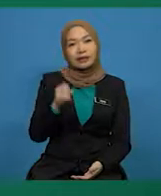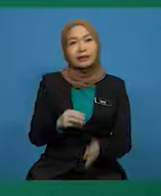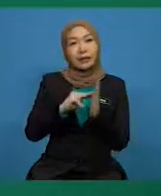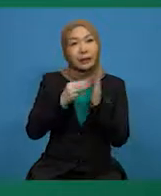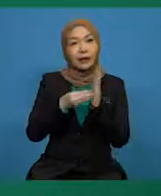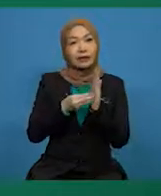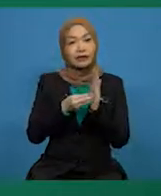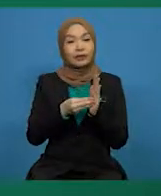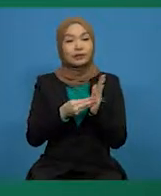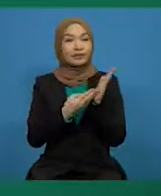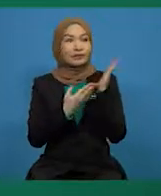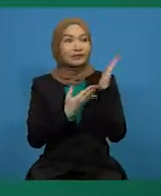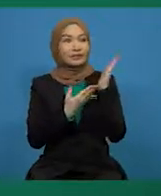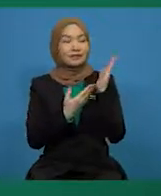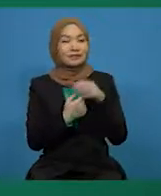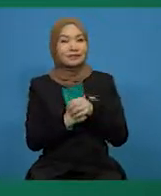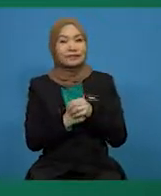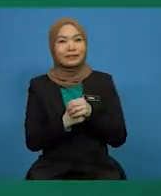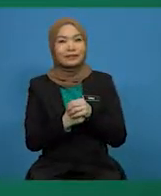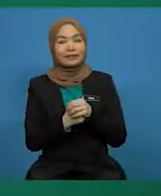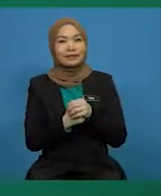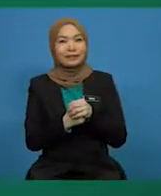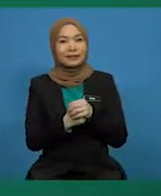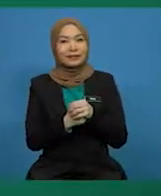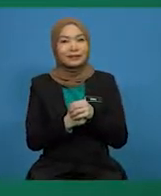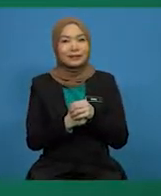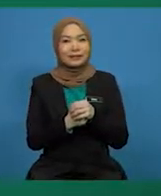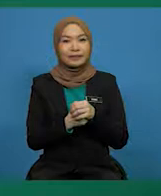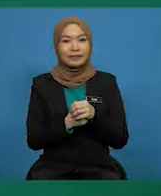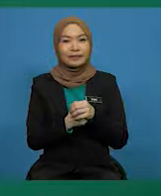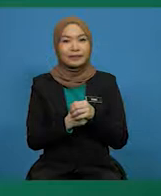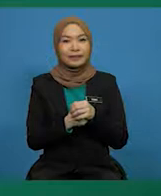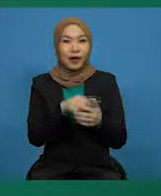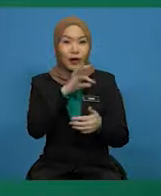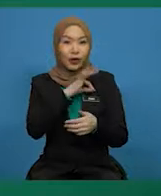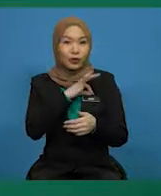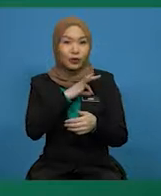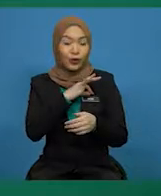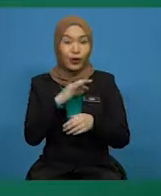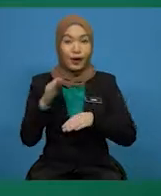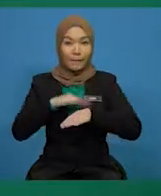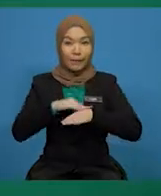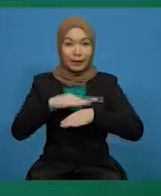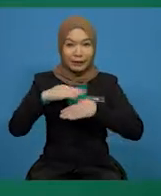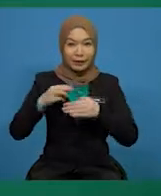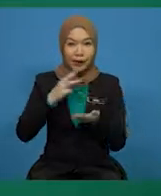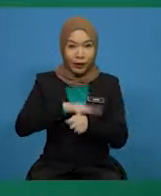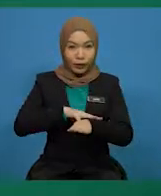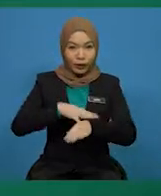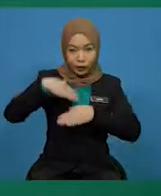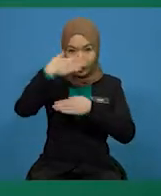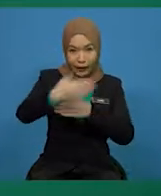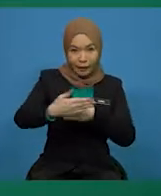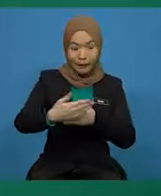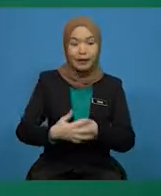berharga atau bon bagi memperoleh keuntungan bila pada masa hadapan. Ini bermakna wang